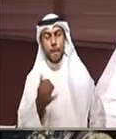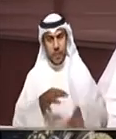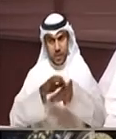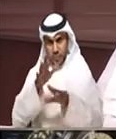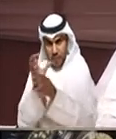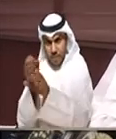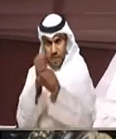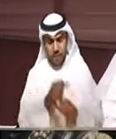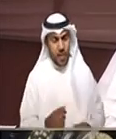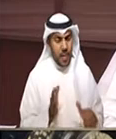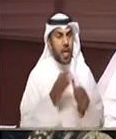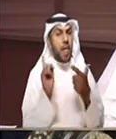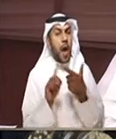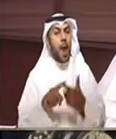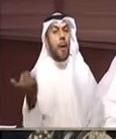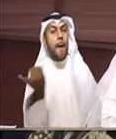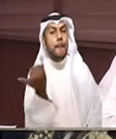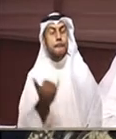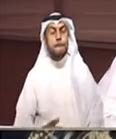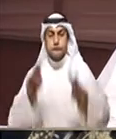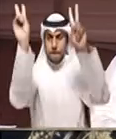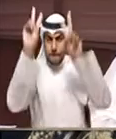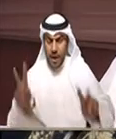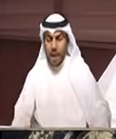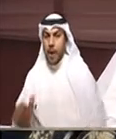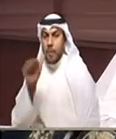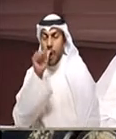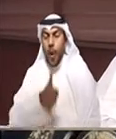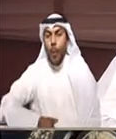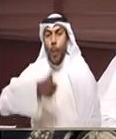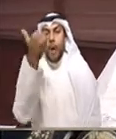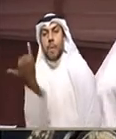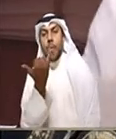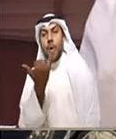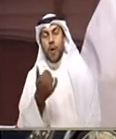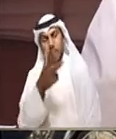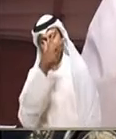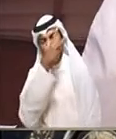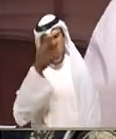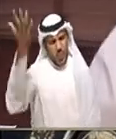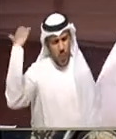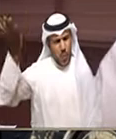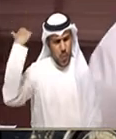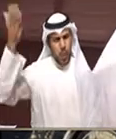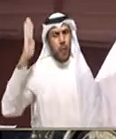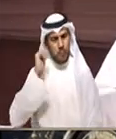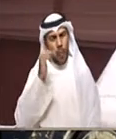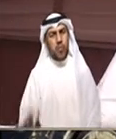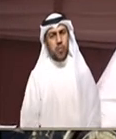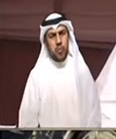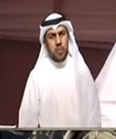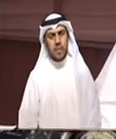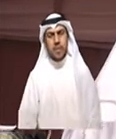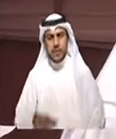المتعلقة بالكهرباء، بالصرف الصحي والمياه، وهذه طبعا لأنها قديمة من يعني وفيها مشاكل طبعا